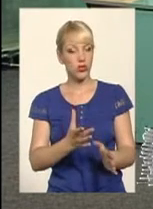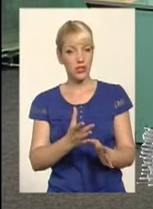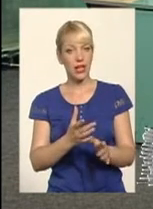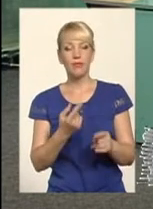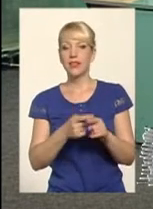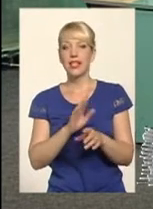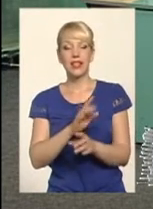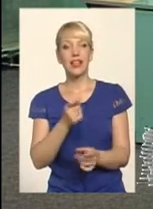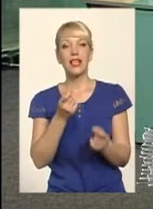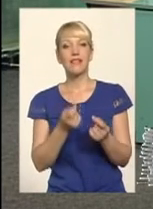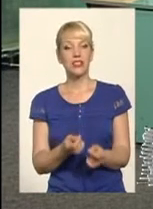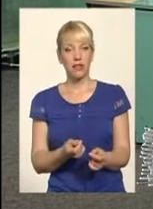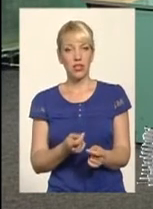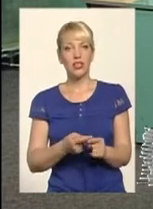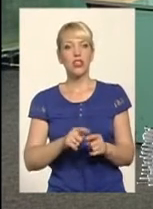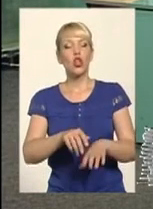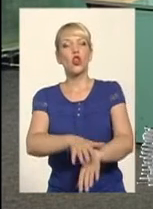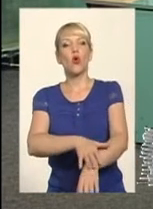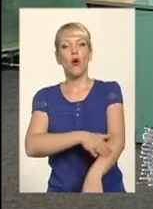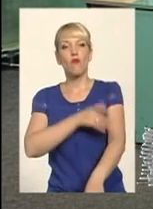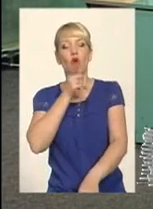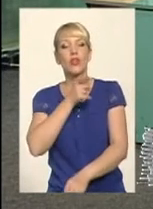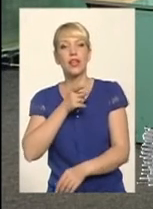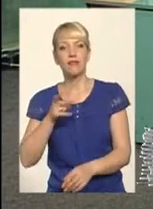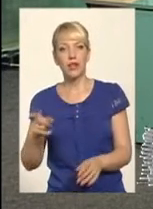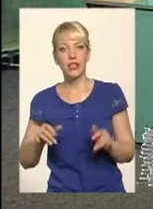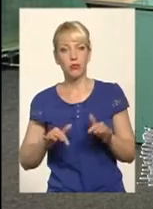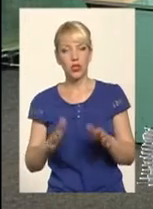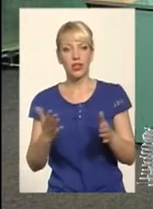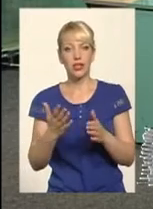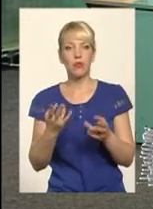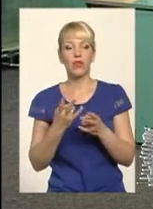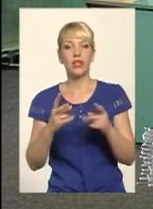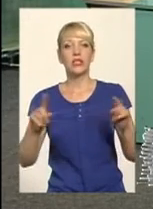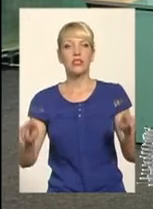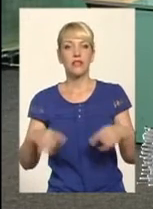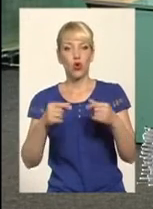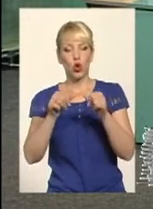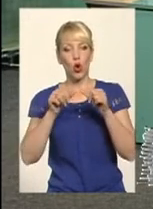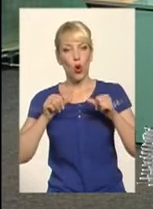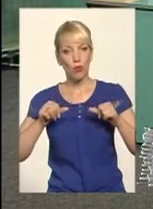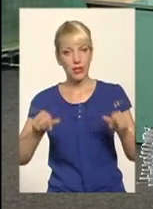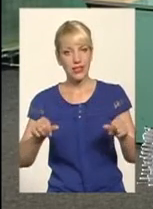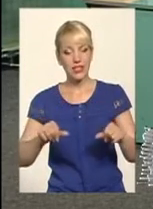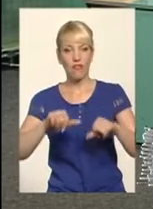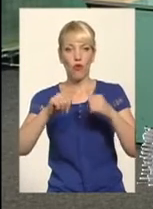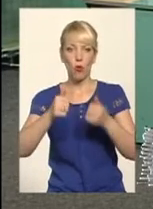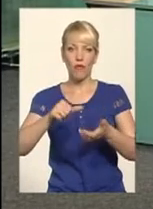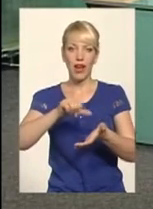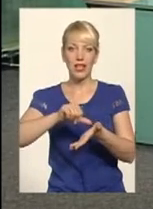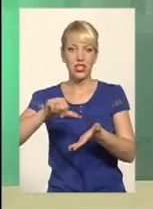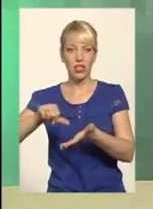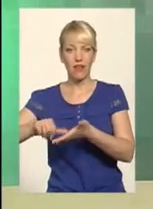і довготривалий процес, який передбачає створення атестаційної комісії з формуванням членів, як з